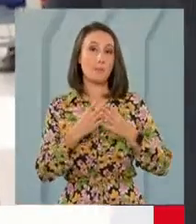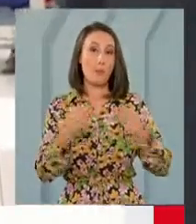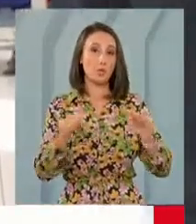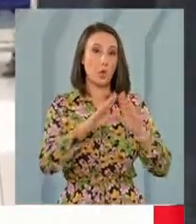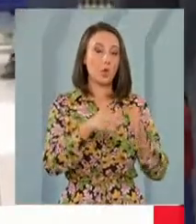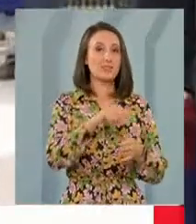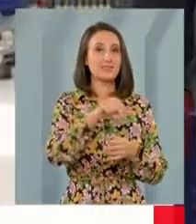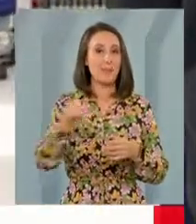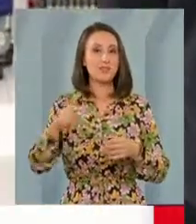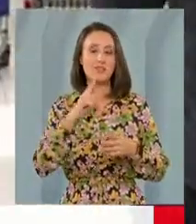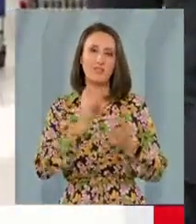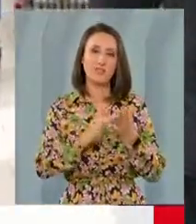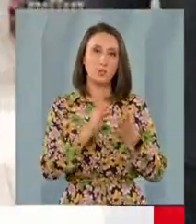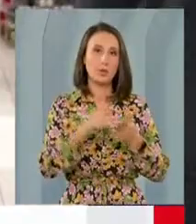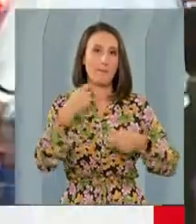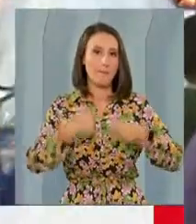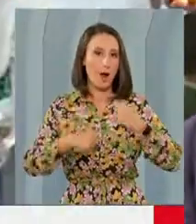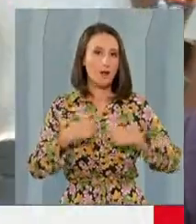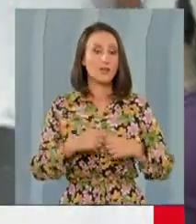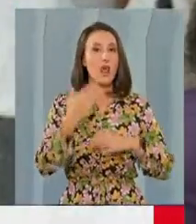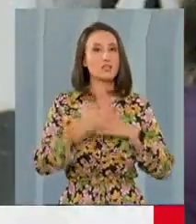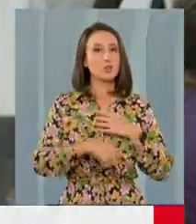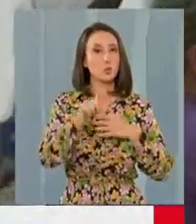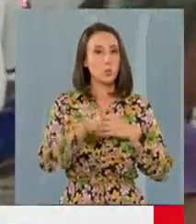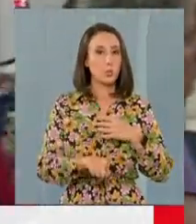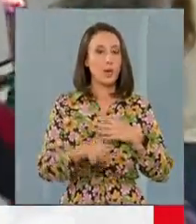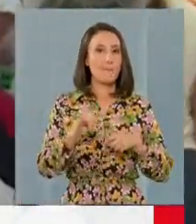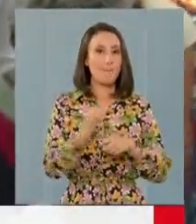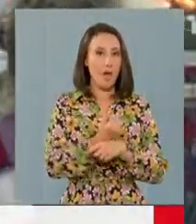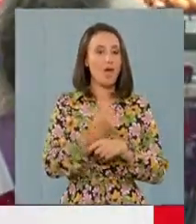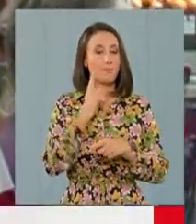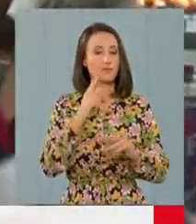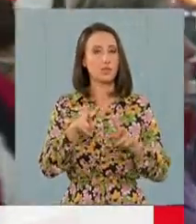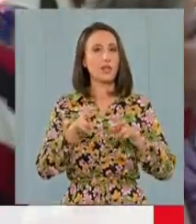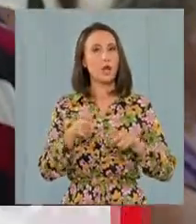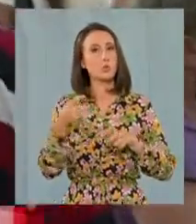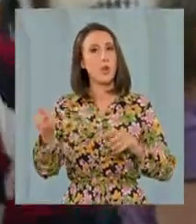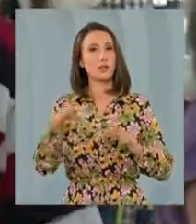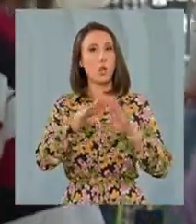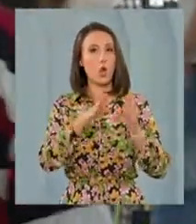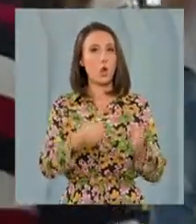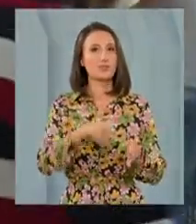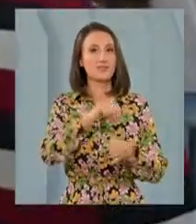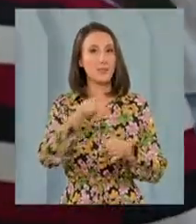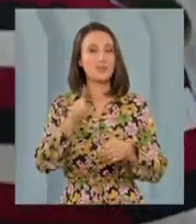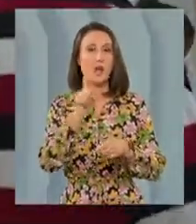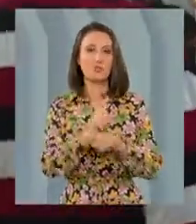loturi de semințe Care erau vândute în magazine de asemenea la sfârșitul lunii mai a mai fost retras un alt lot de semințe din același